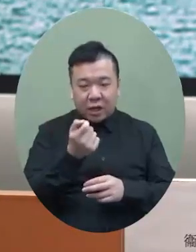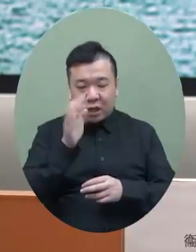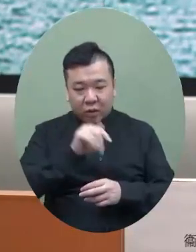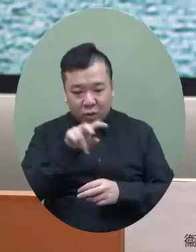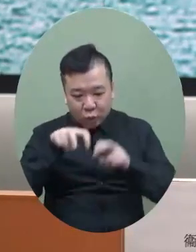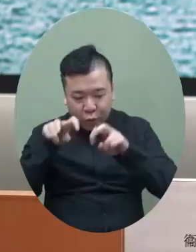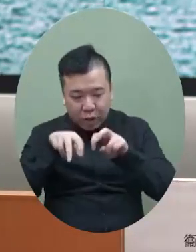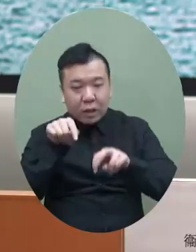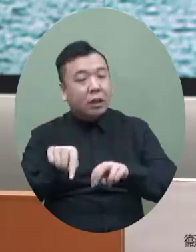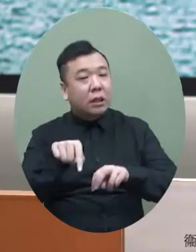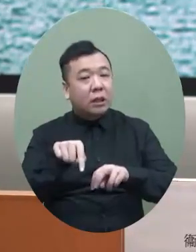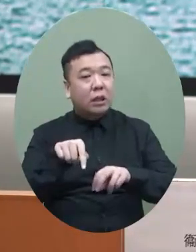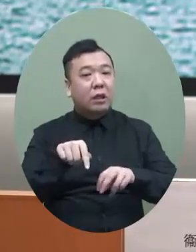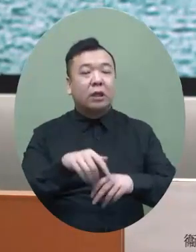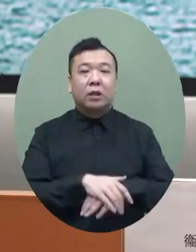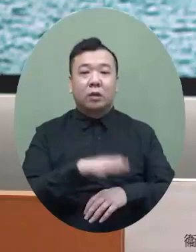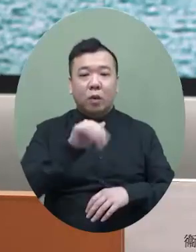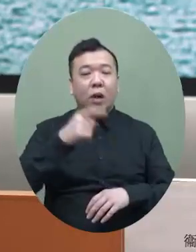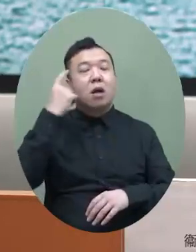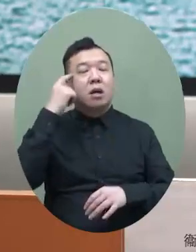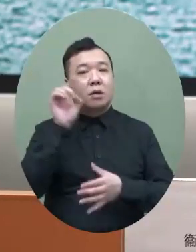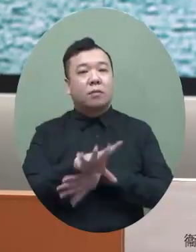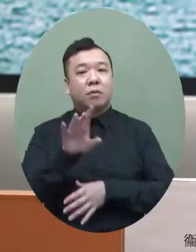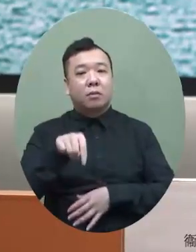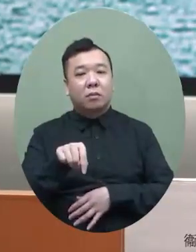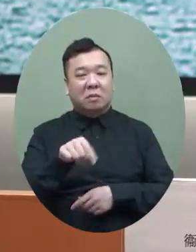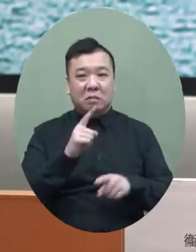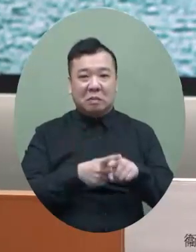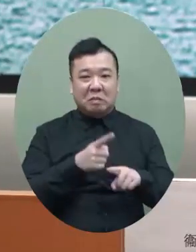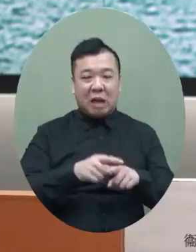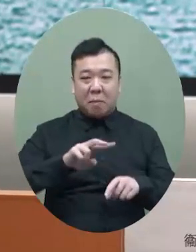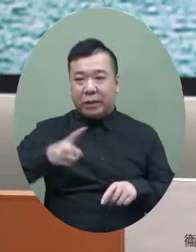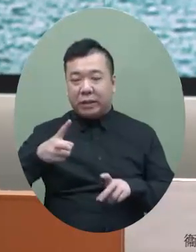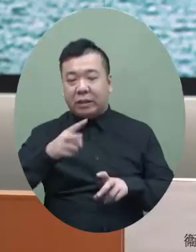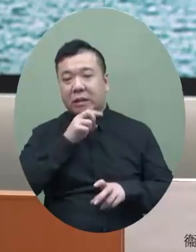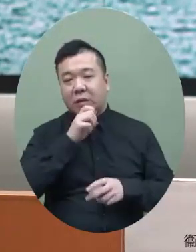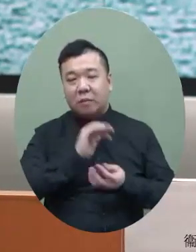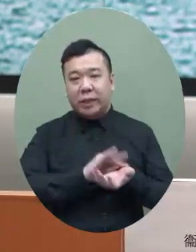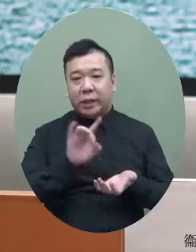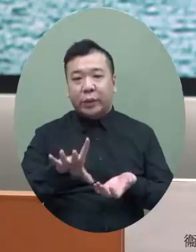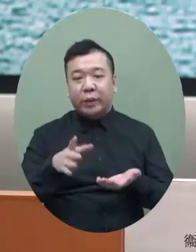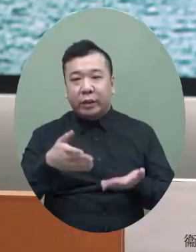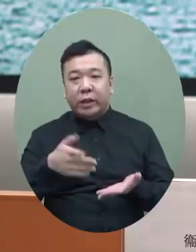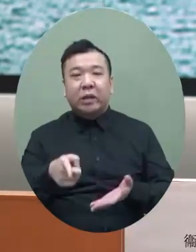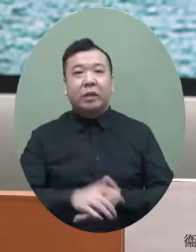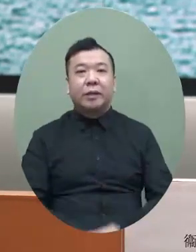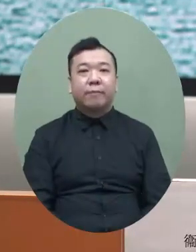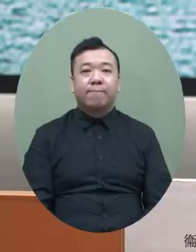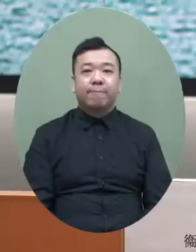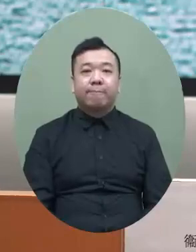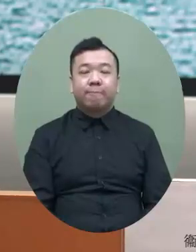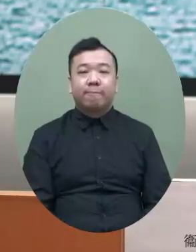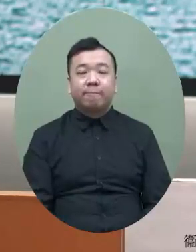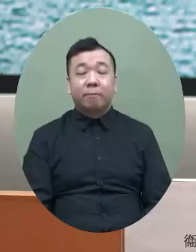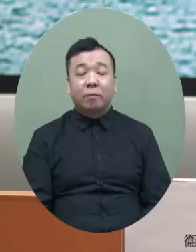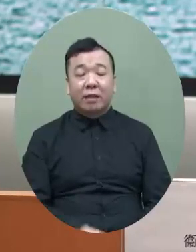的即篩查，可以早點知道究竟是否一些變種的病毒。如果有